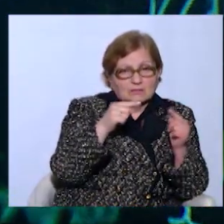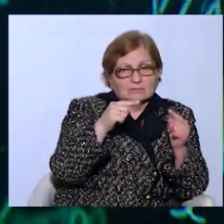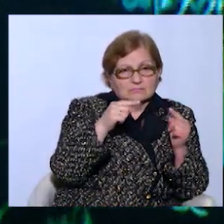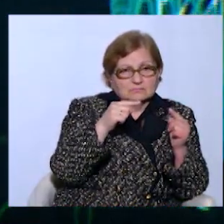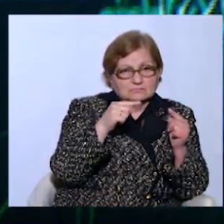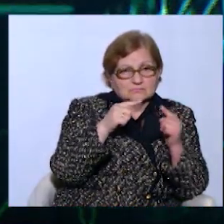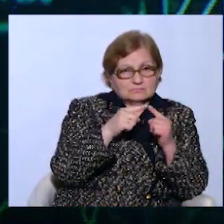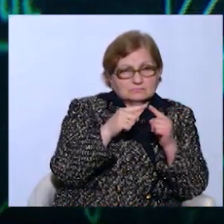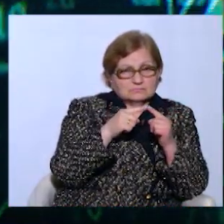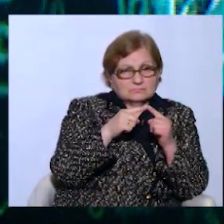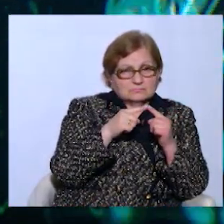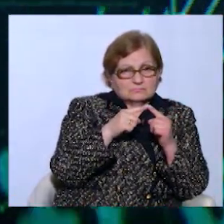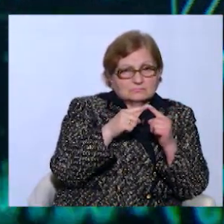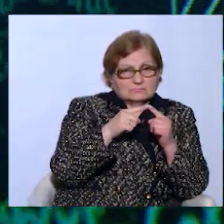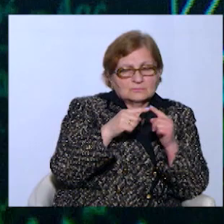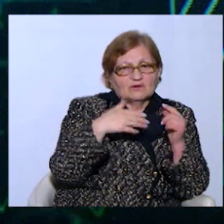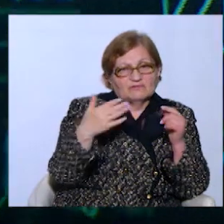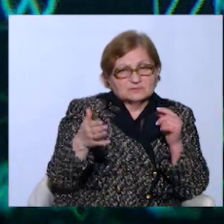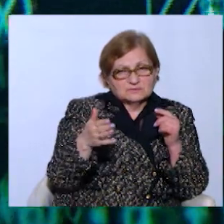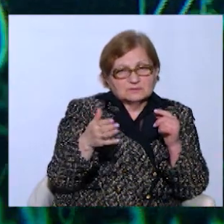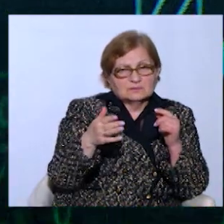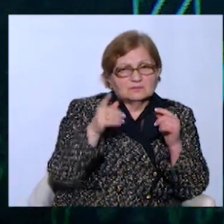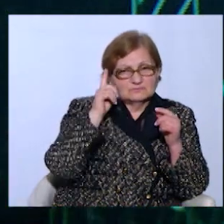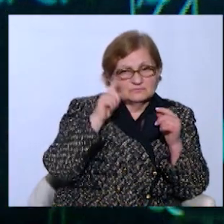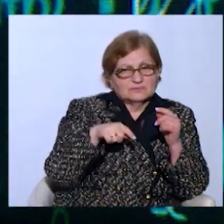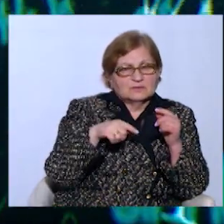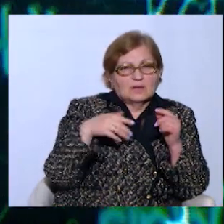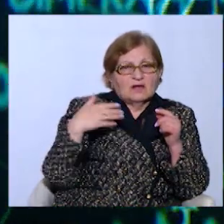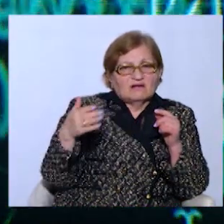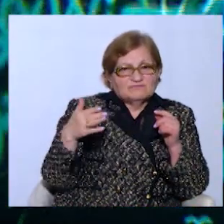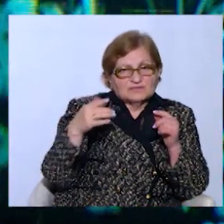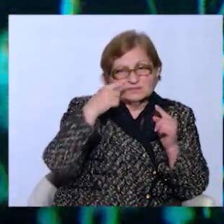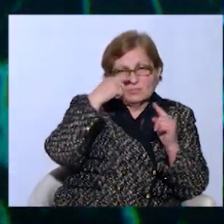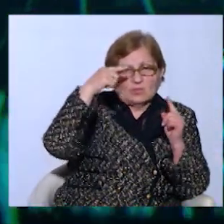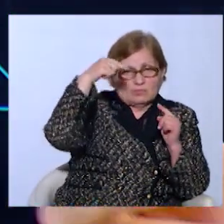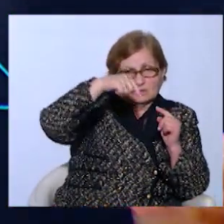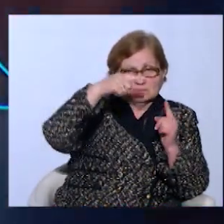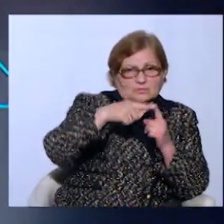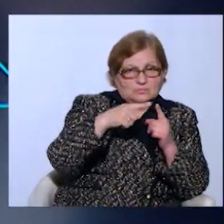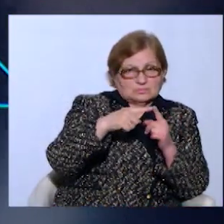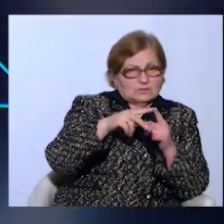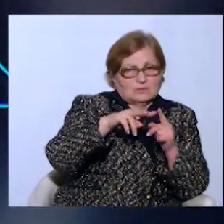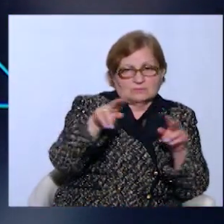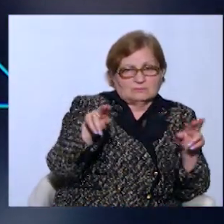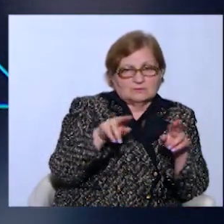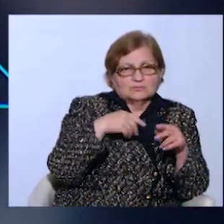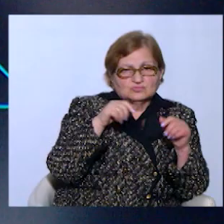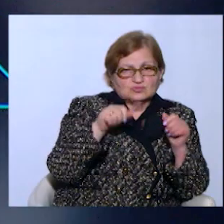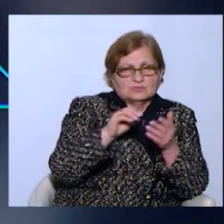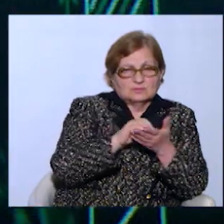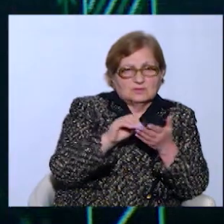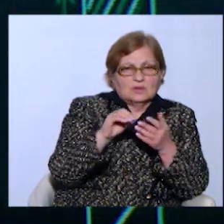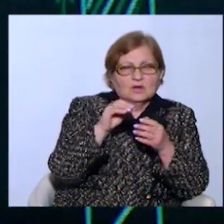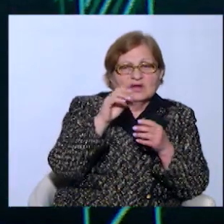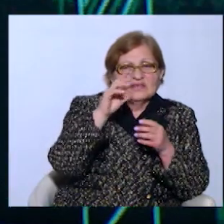sinusისა კუთხის და გვერდის. ვიცით რომ გვერდი და მოპირდაპირე კუთხის sinusი პროპორციულია. შესაბამისად ჩვენ შეგვიძლია ჩავწეროთ